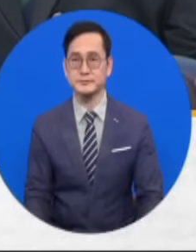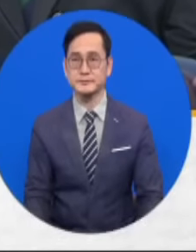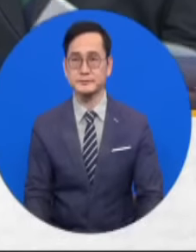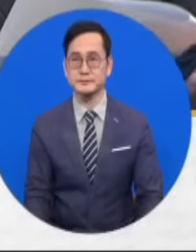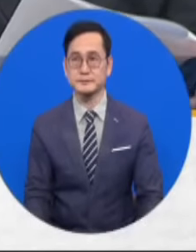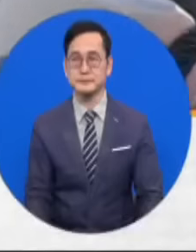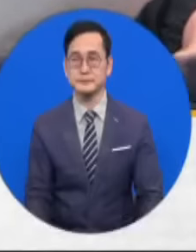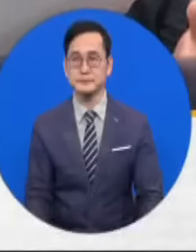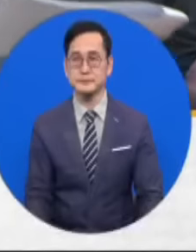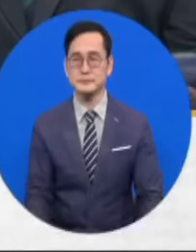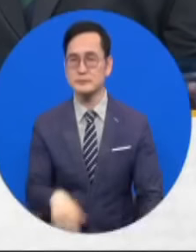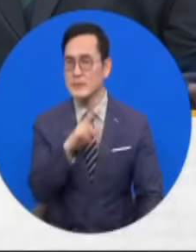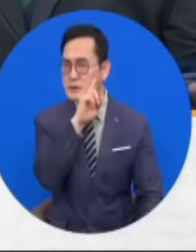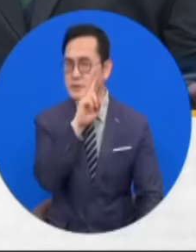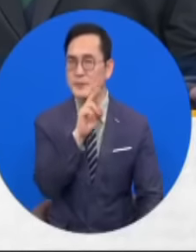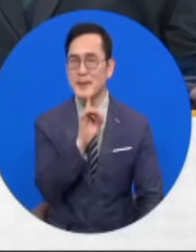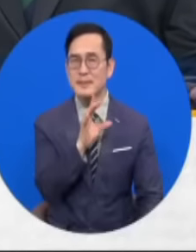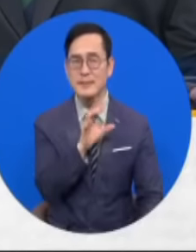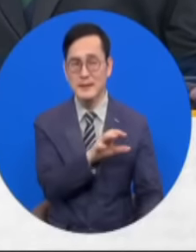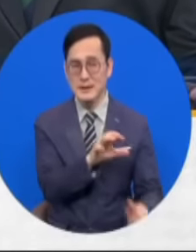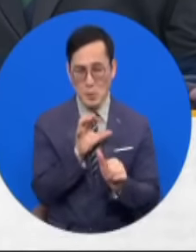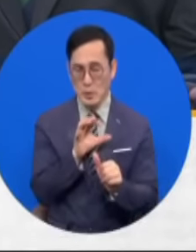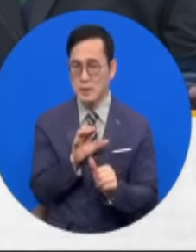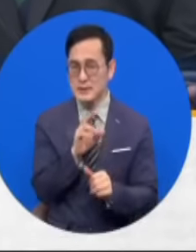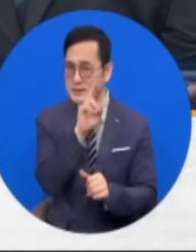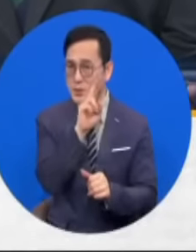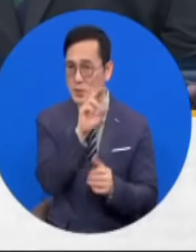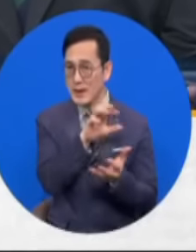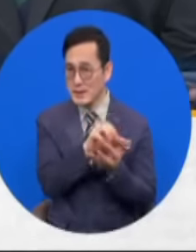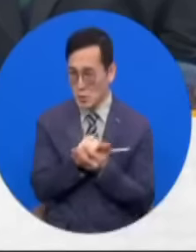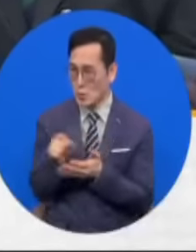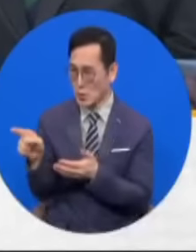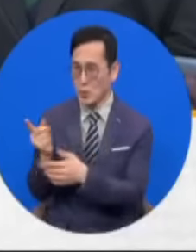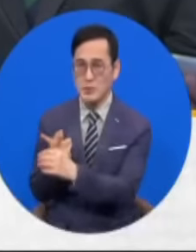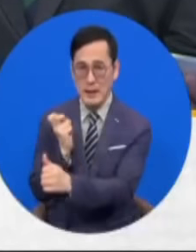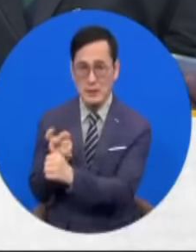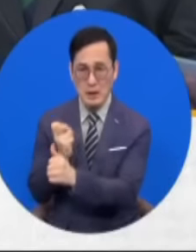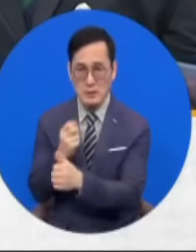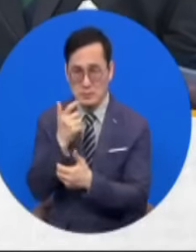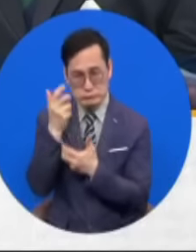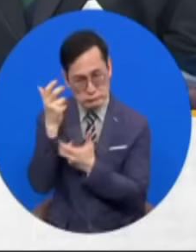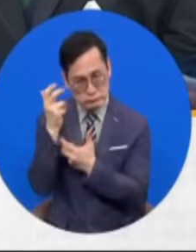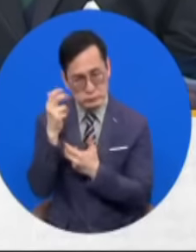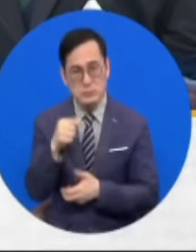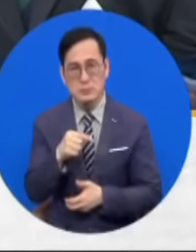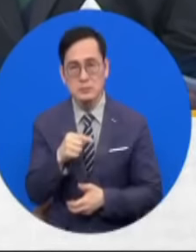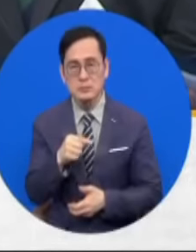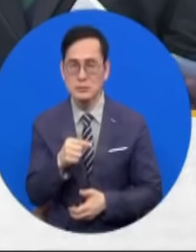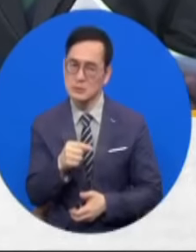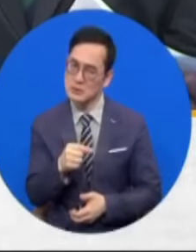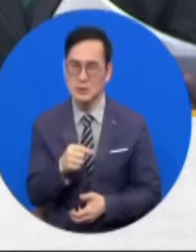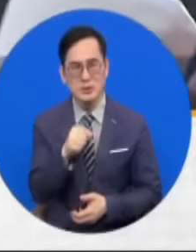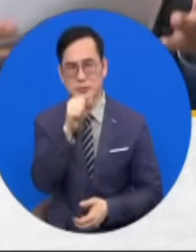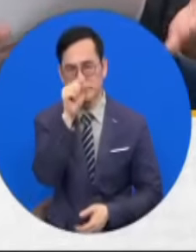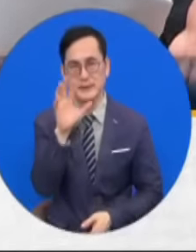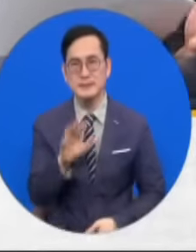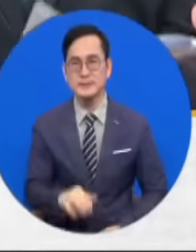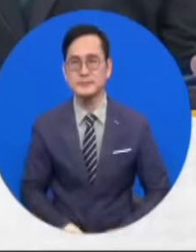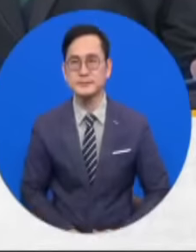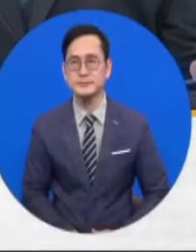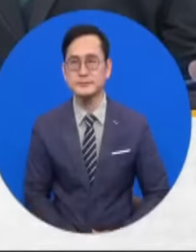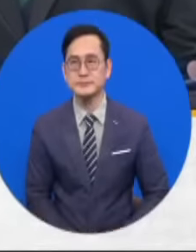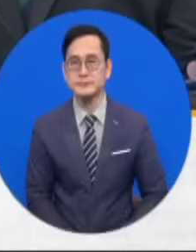돼 있는 상태에서 의혹 단계에서 한 것은 조금 어 좀 국민들 보시기에 어 무리수가 있지 않겠느냐라는 우려 가 많습니다 근데 그럼에도